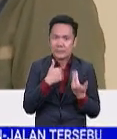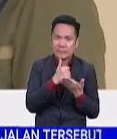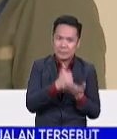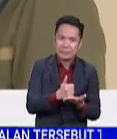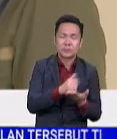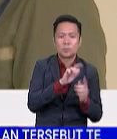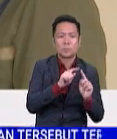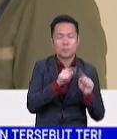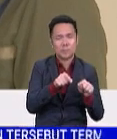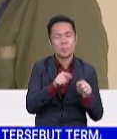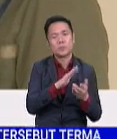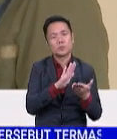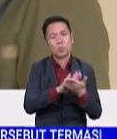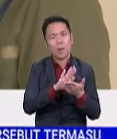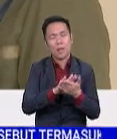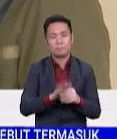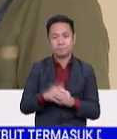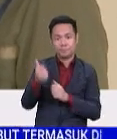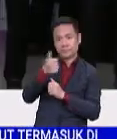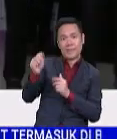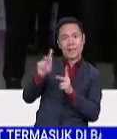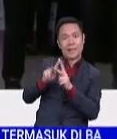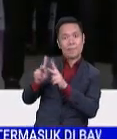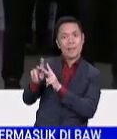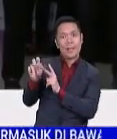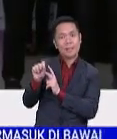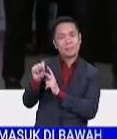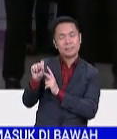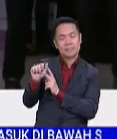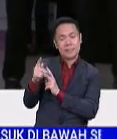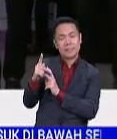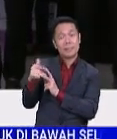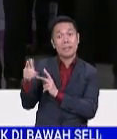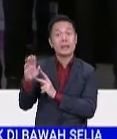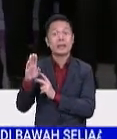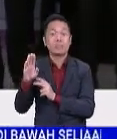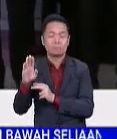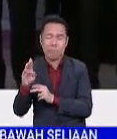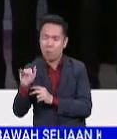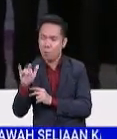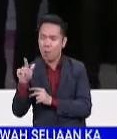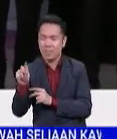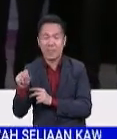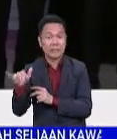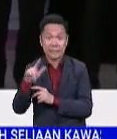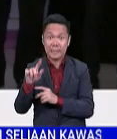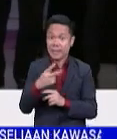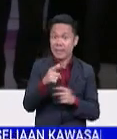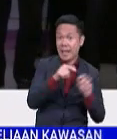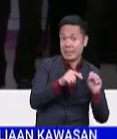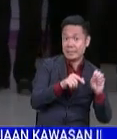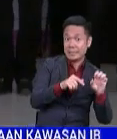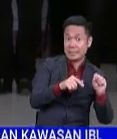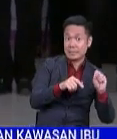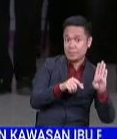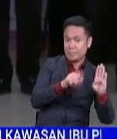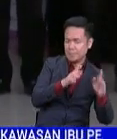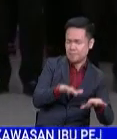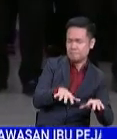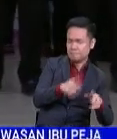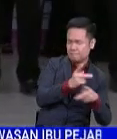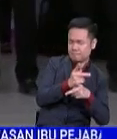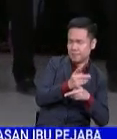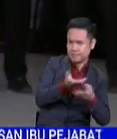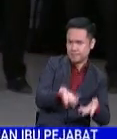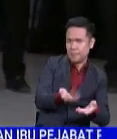keperluan setelah sekolah kebangsaan Kampung Escape bahagia nabawan juga telah dipilih sebagai sekolah angkat ISP dengan